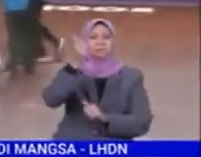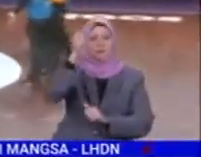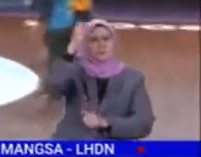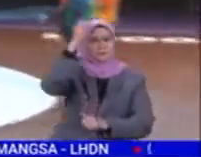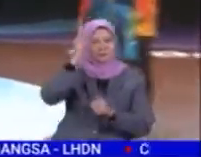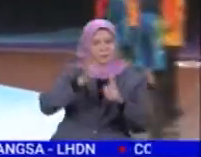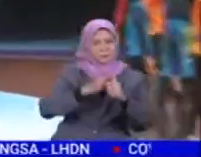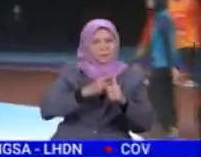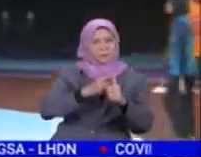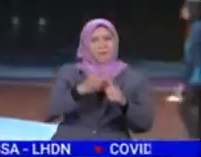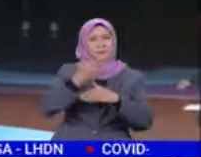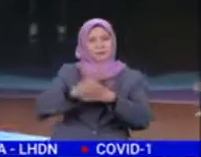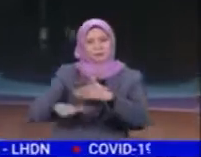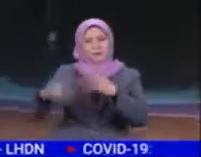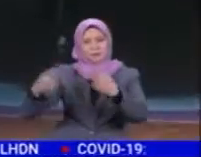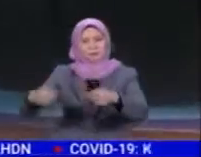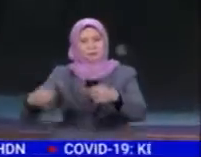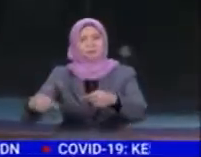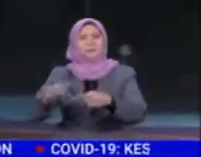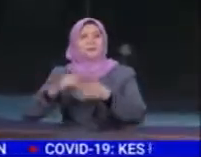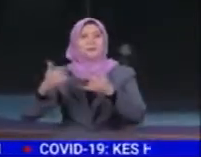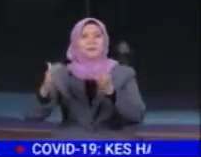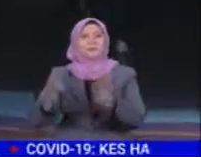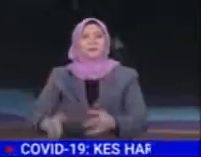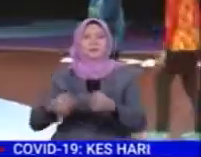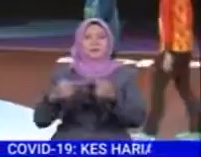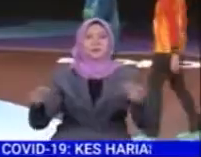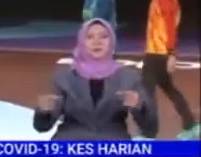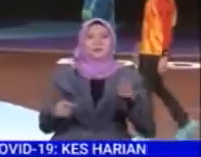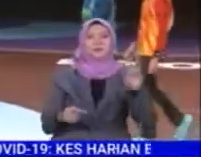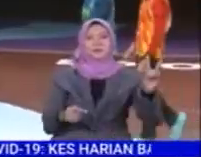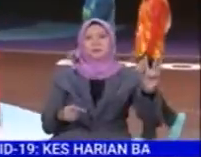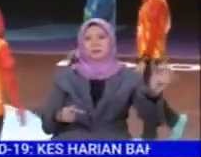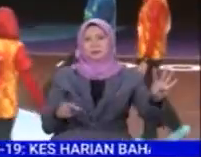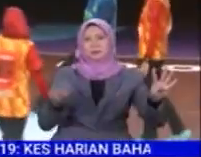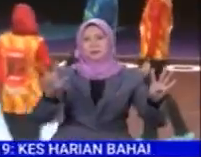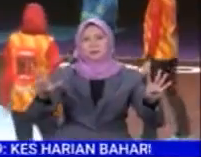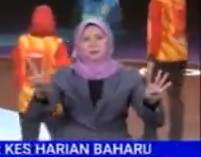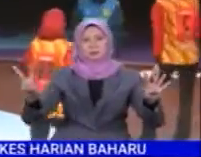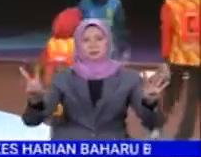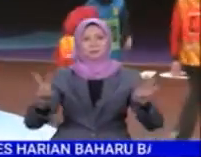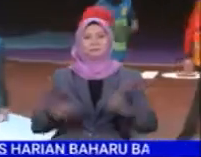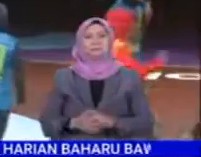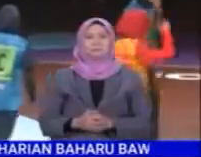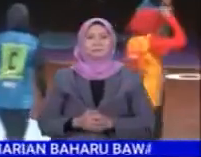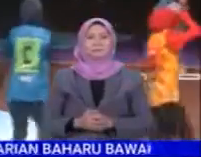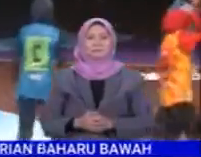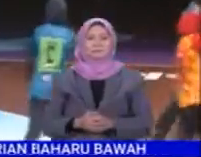musim ini selepas menamatkan permainan dengan keputusan 64-36.